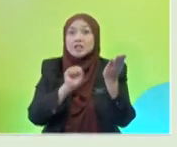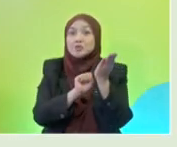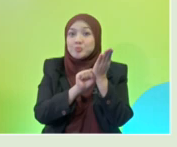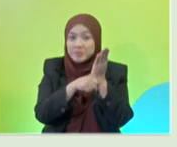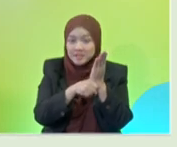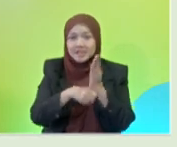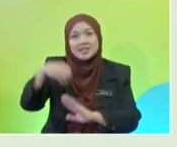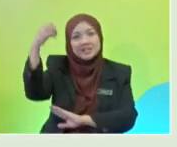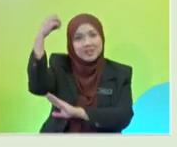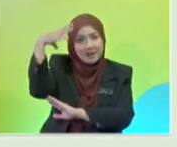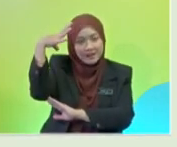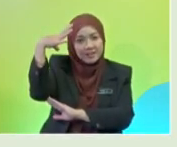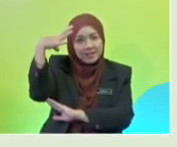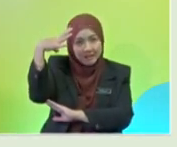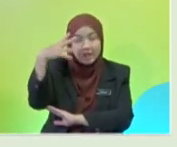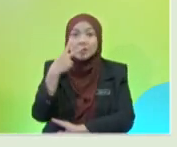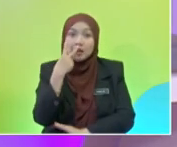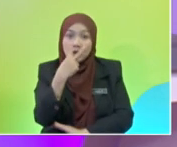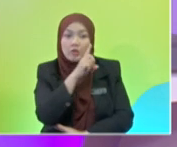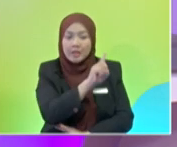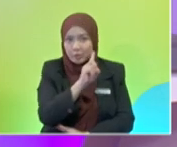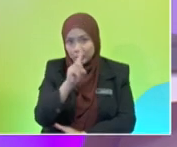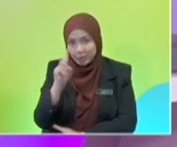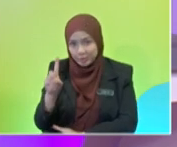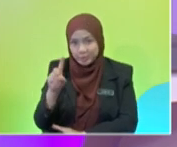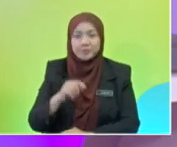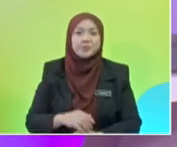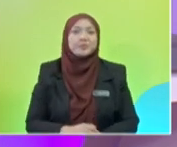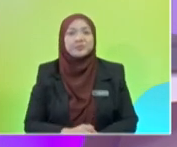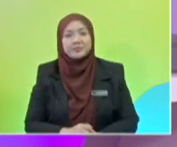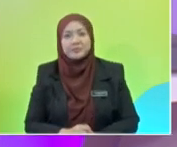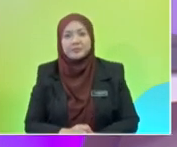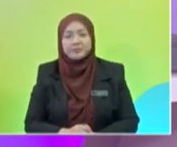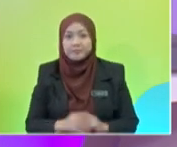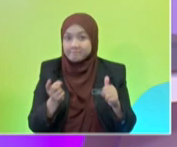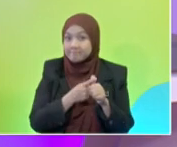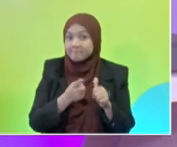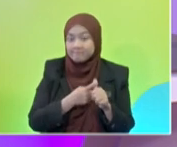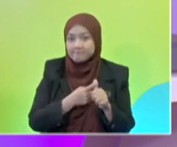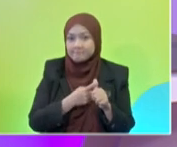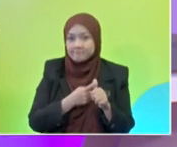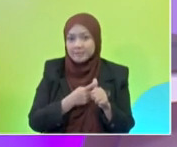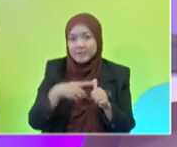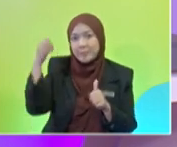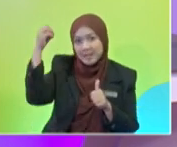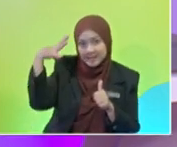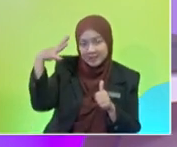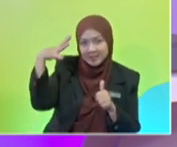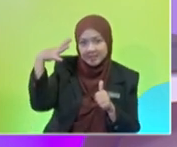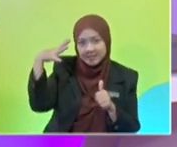kita pergi satu kesatu kita akan pergi ke cahaya matahari